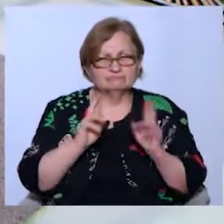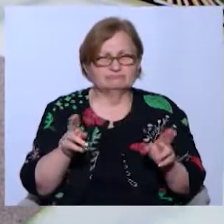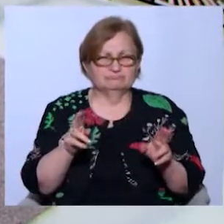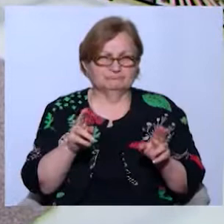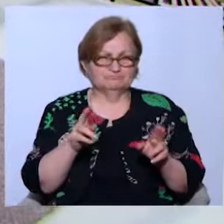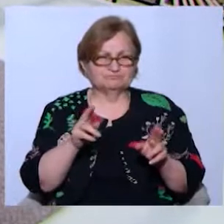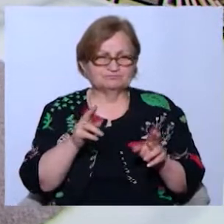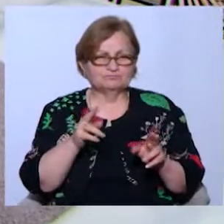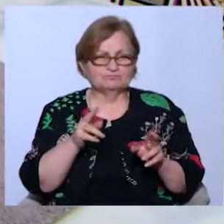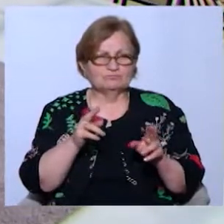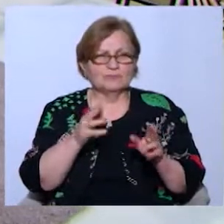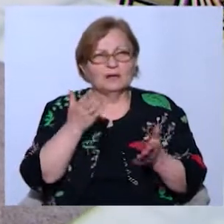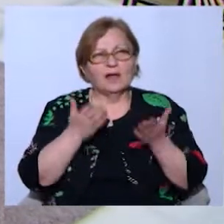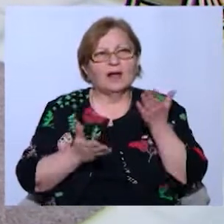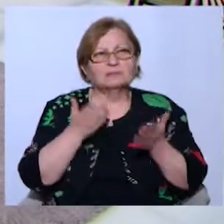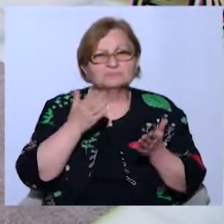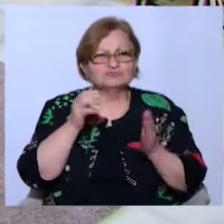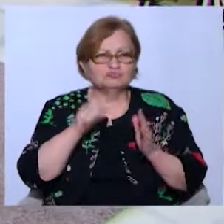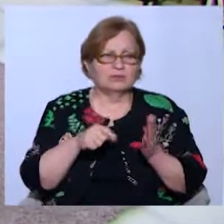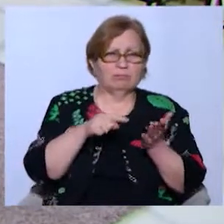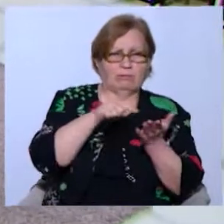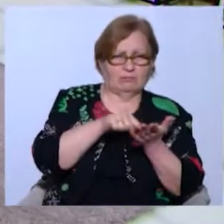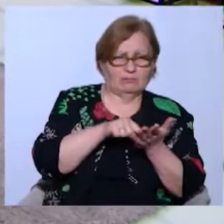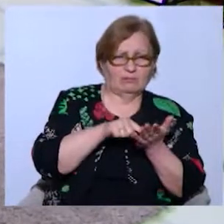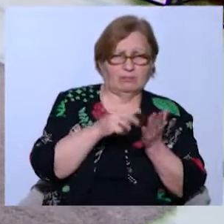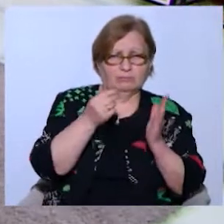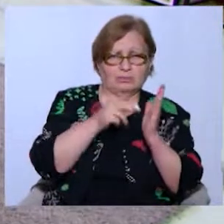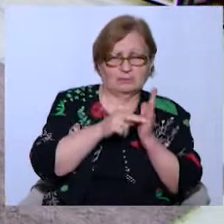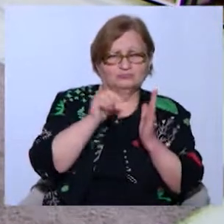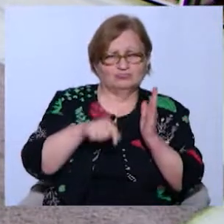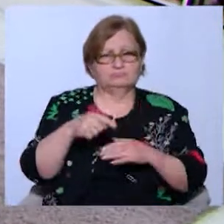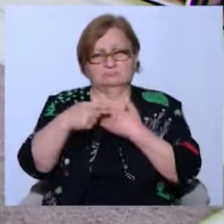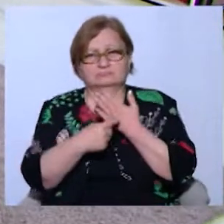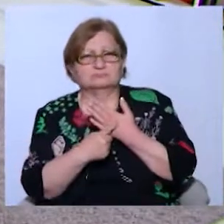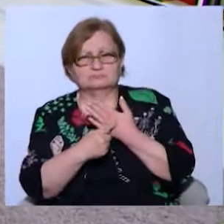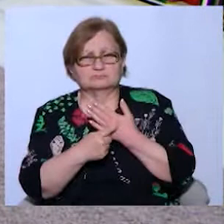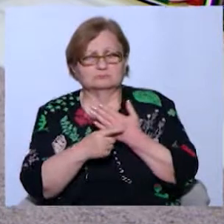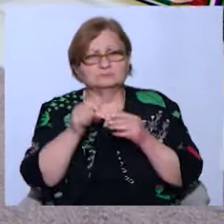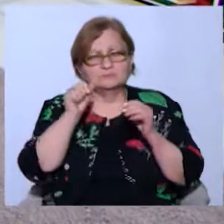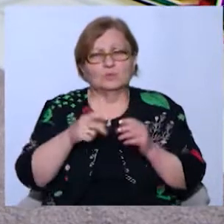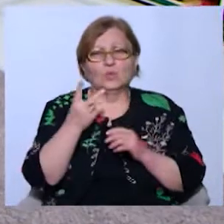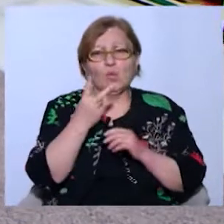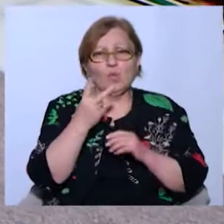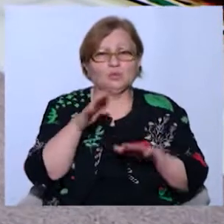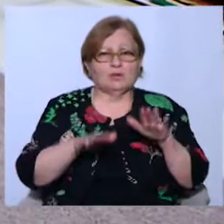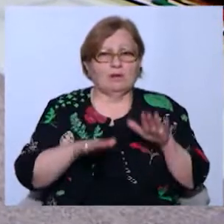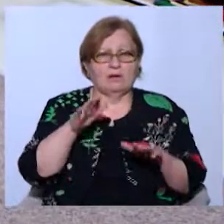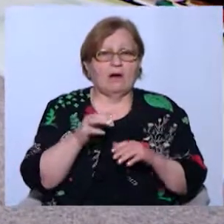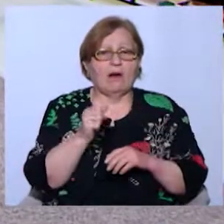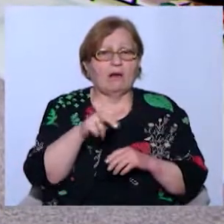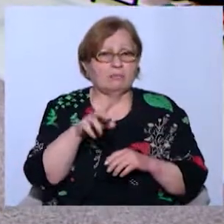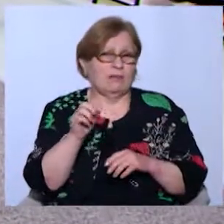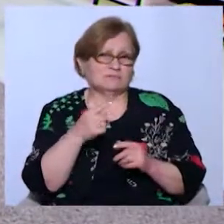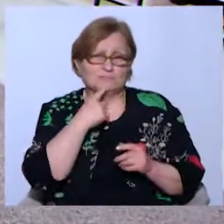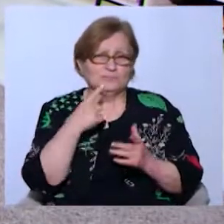ერთნაირი ალბათობა, როგორც ვამბობთ, რომ ამოვა საფასური და ასეთივე ალბათობა, როგორც არის გერბი. ამიტომ